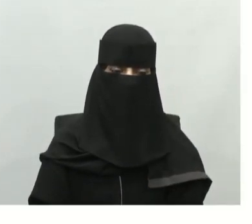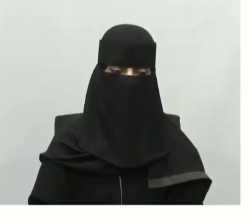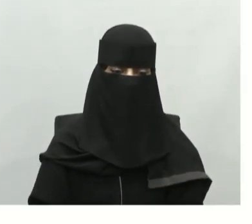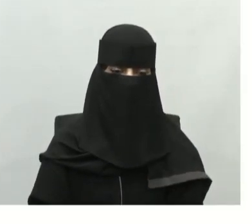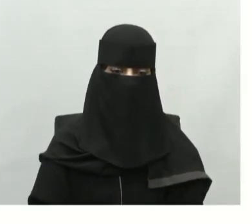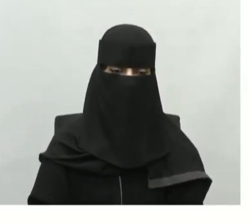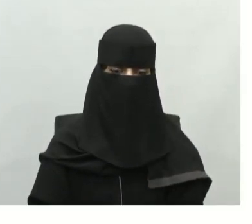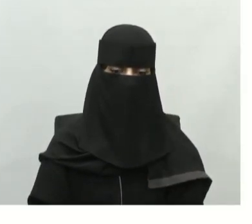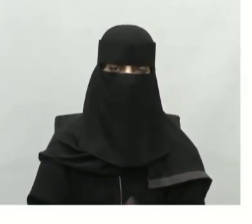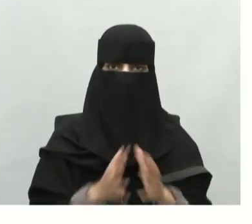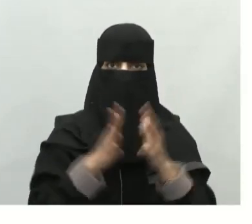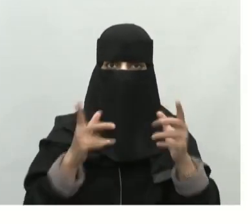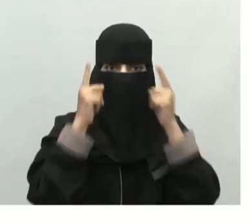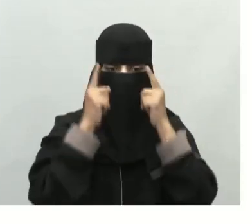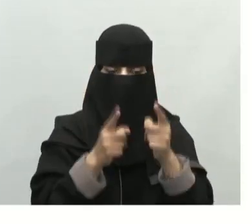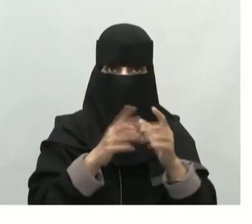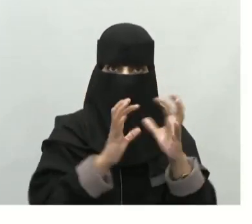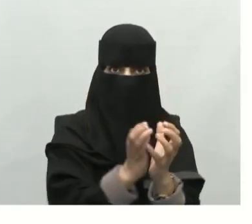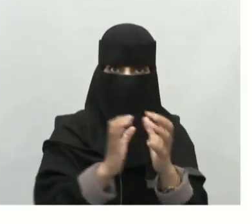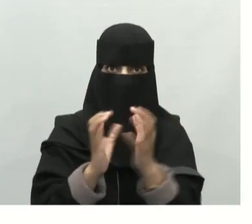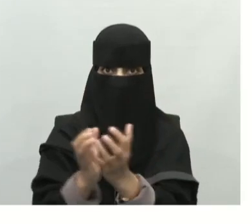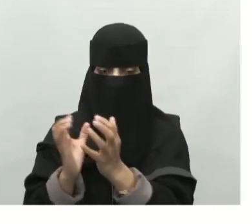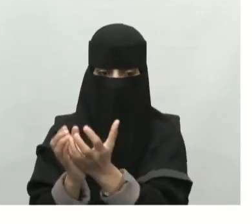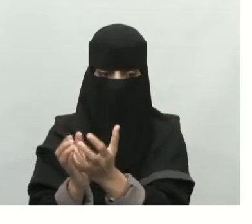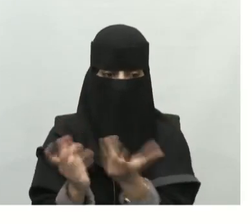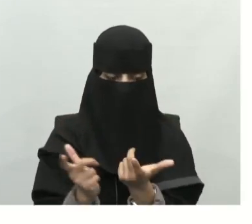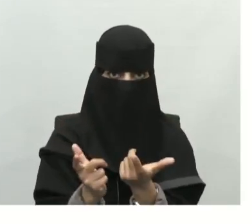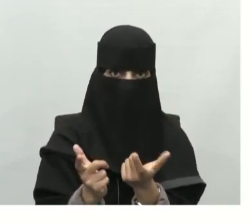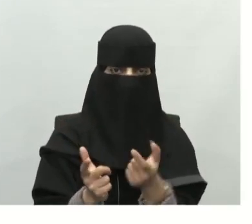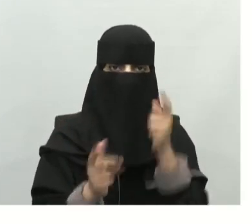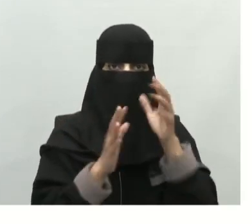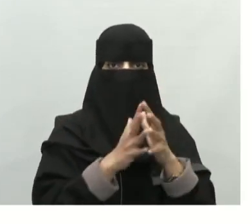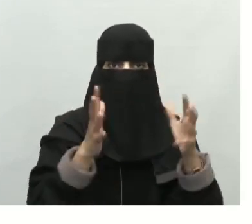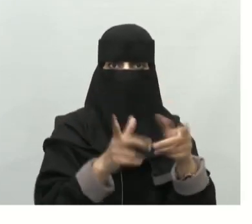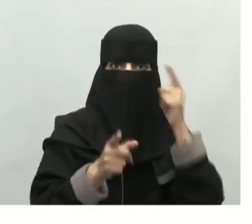الوزر اكبر هذه المجموعات هي مجموعه